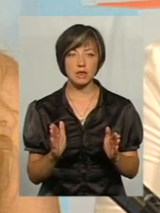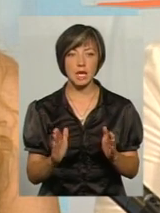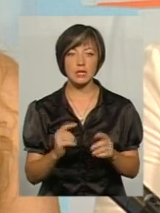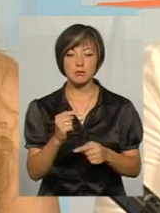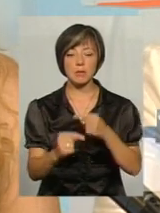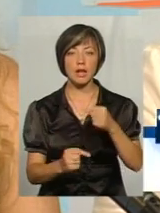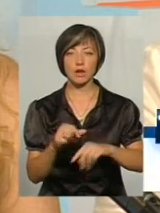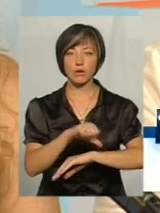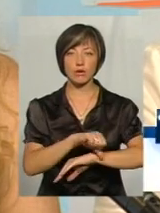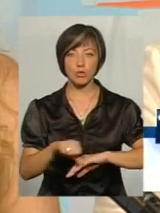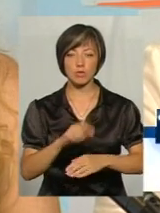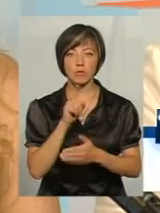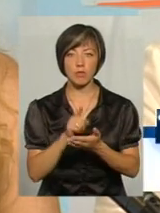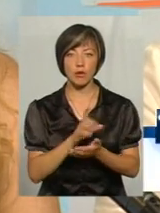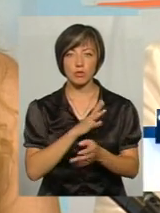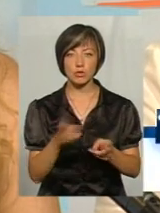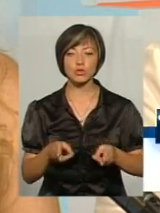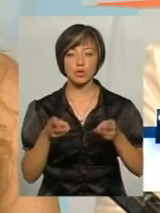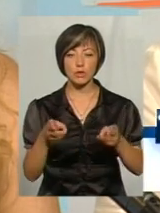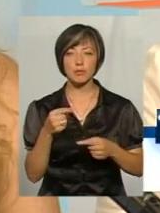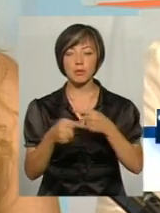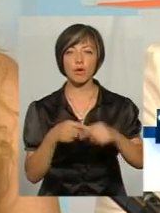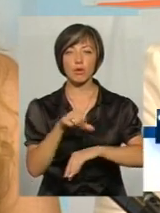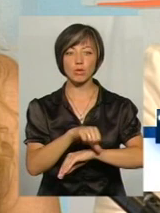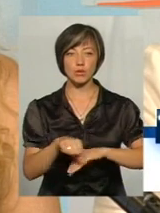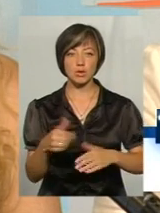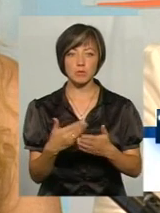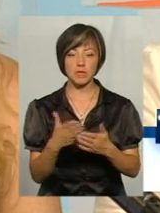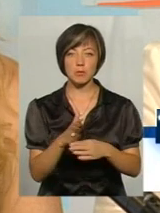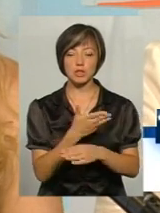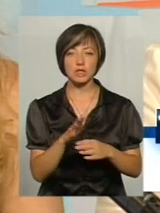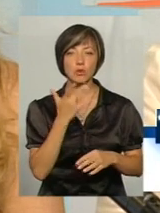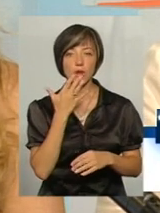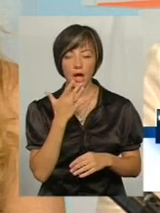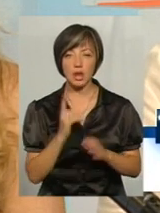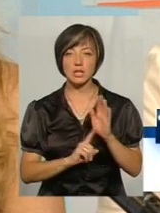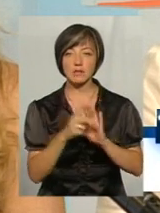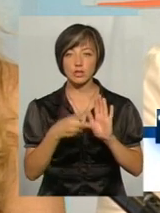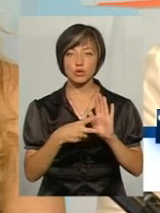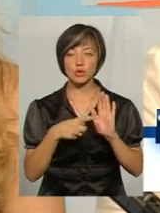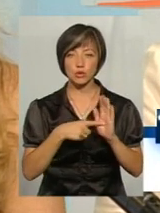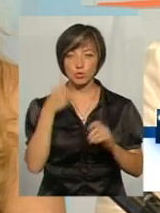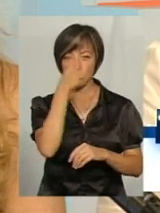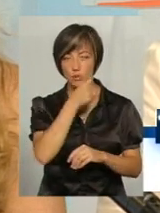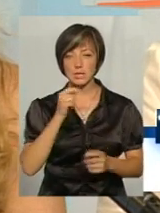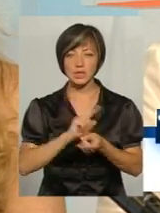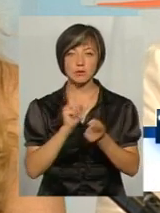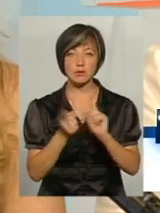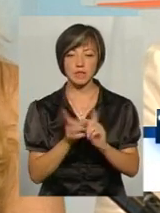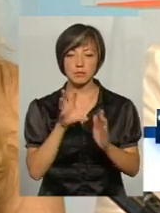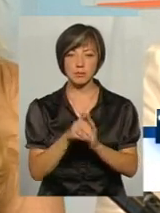кордону. Тобто злочин мав відбуватися з перетином кордону, десь тобто, транснаціональний. З 2006-го було змінено,